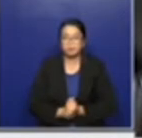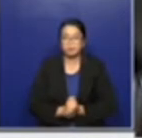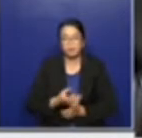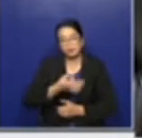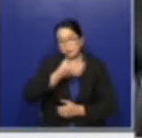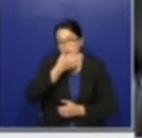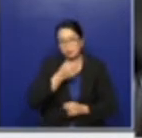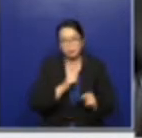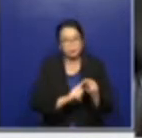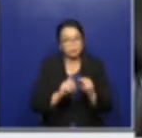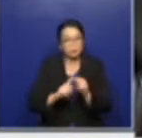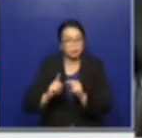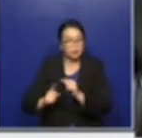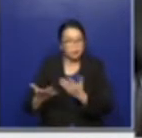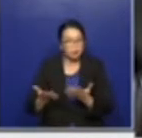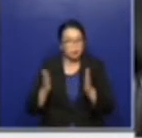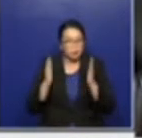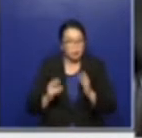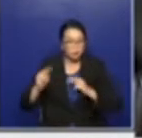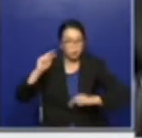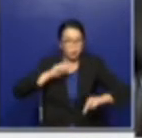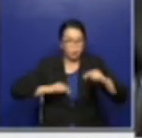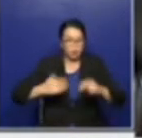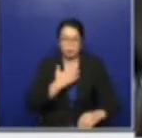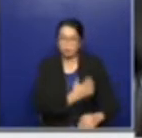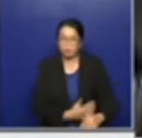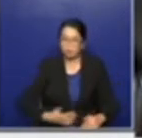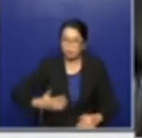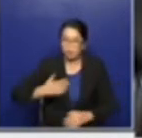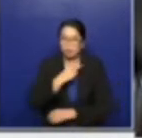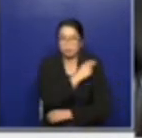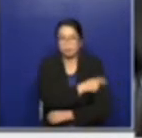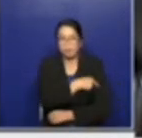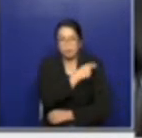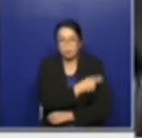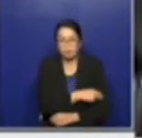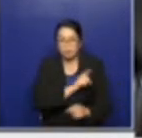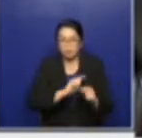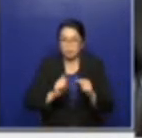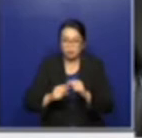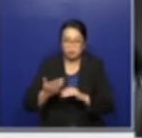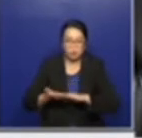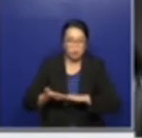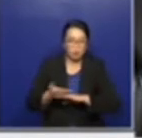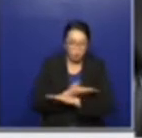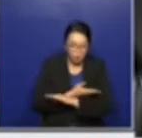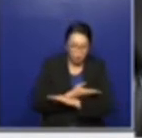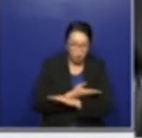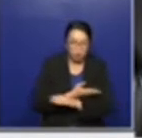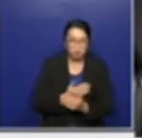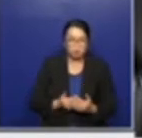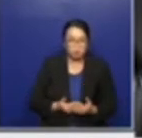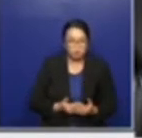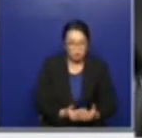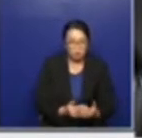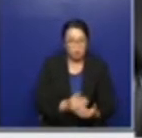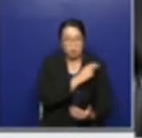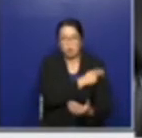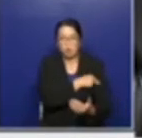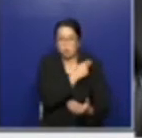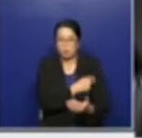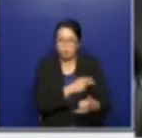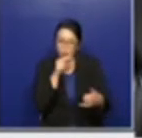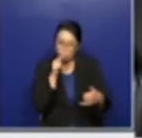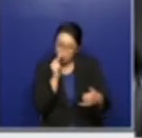ผู้ที่ดูแลด้านสุขภาพอนามัยนั้นเนี่ยก่อนเกิดก่อนปฏิสนธินั้นเนี่ยต้องมีหมอไปดูว่า